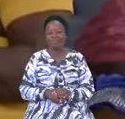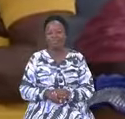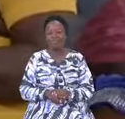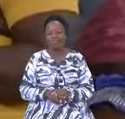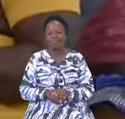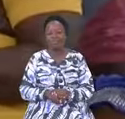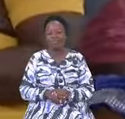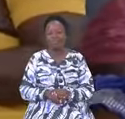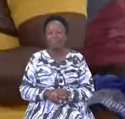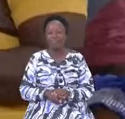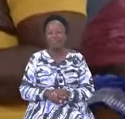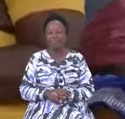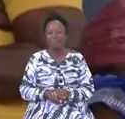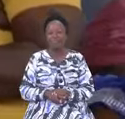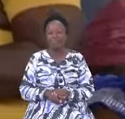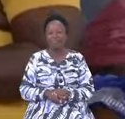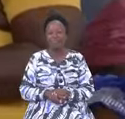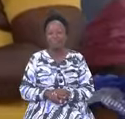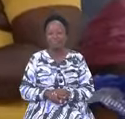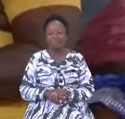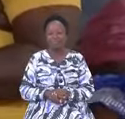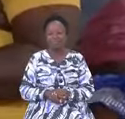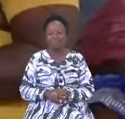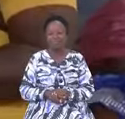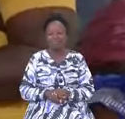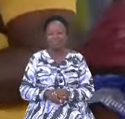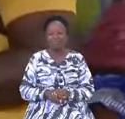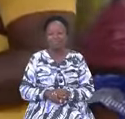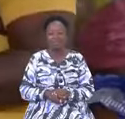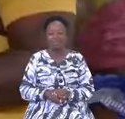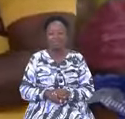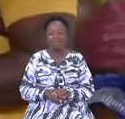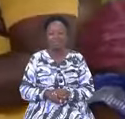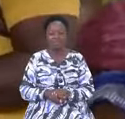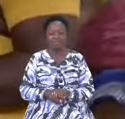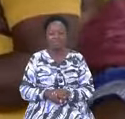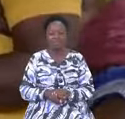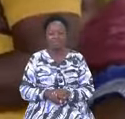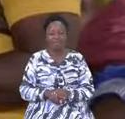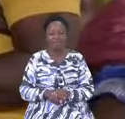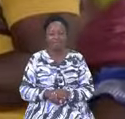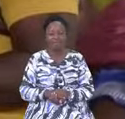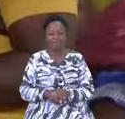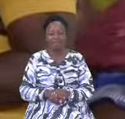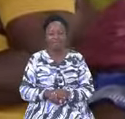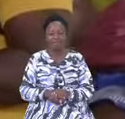je vais t'en ligne vous avez des alliés à la radio la télévision